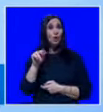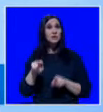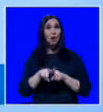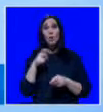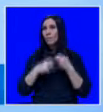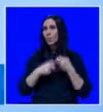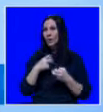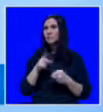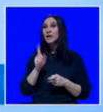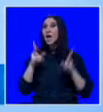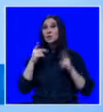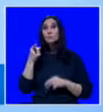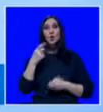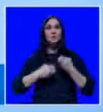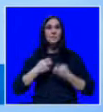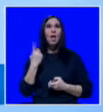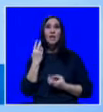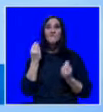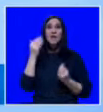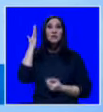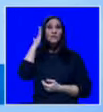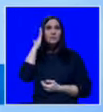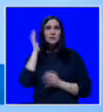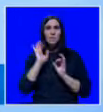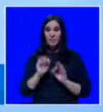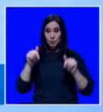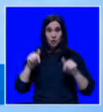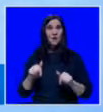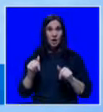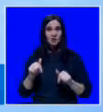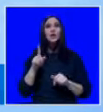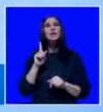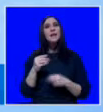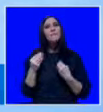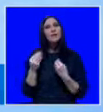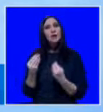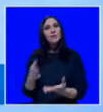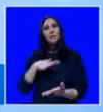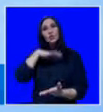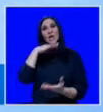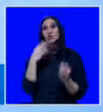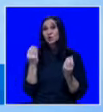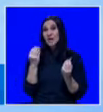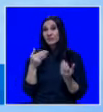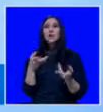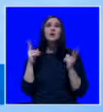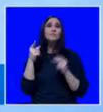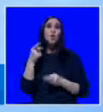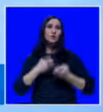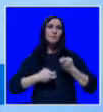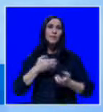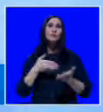като проблем. Трябва да решим този проблем. Един финансов министър, например сегашния, трябва да даде достатъчно средства, за да решим този